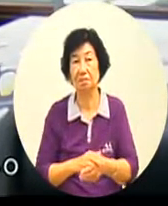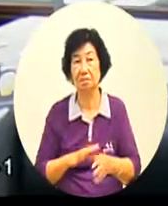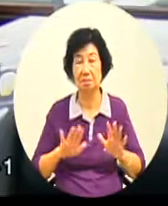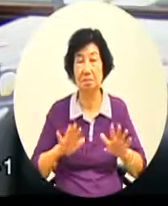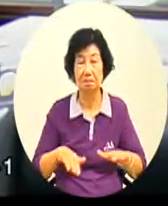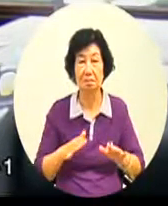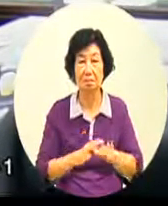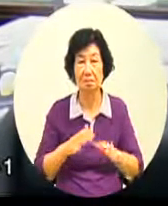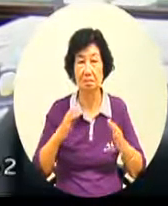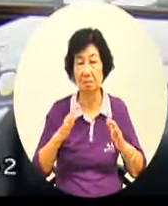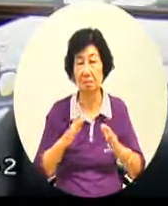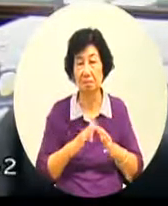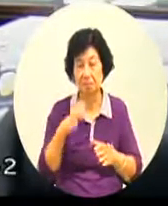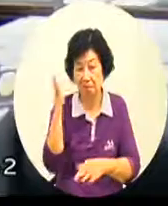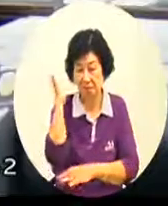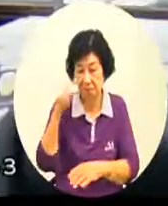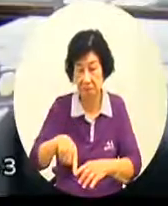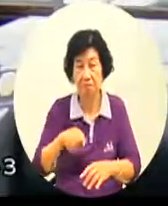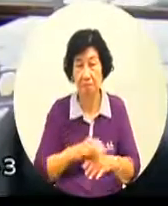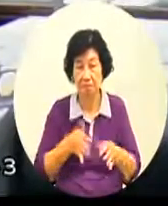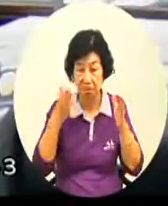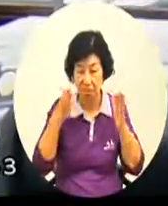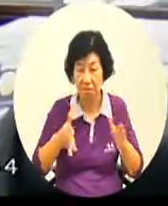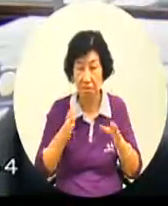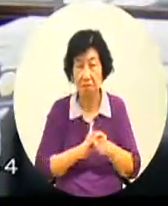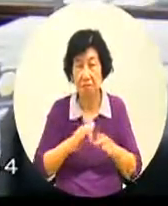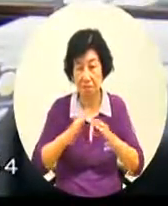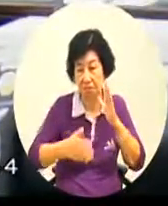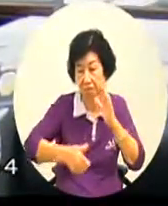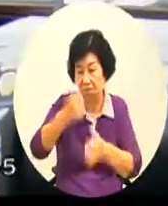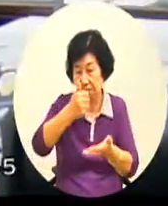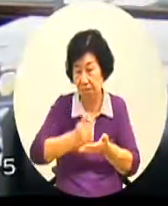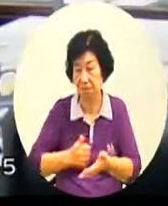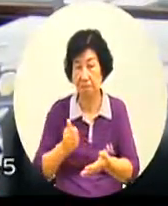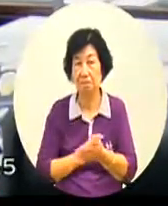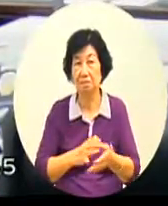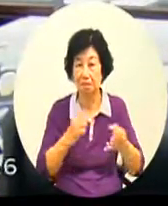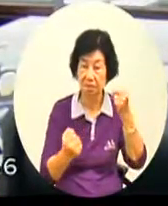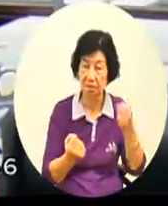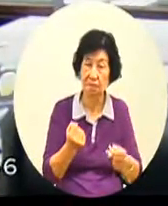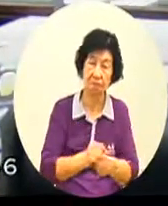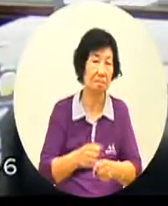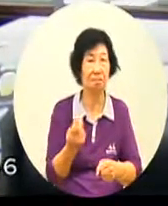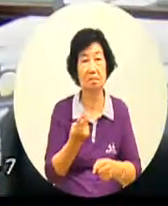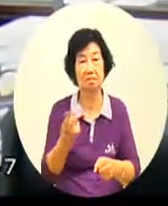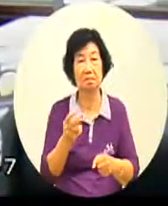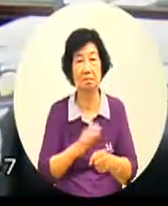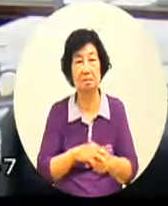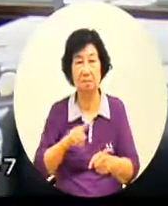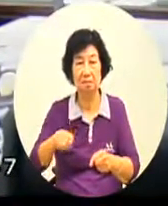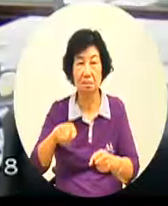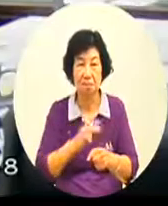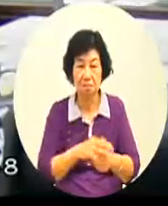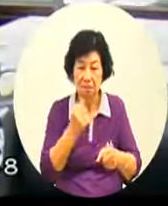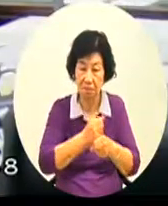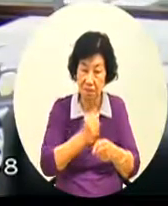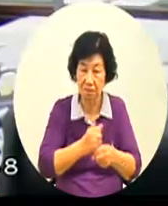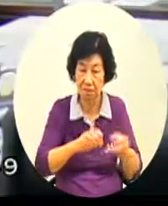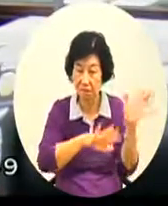机是这样子来用的，你的确用84条的约定都不可以让员工这样子上班呐、啊。这实在是太离